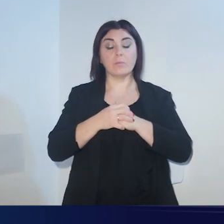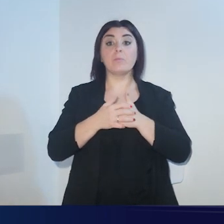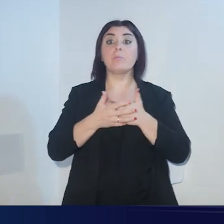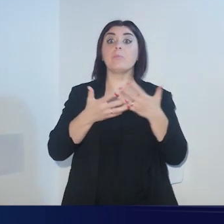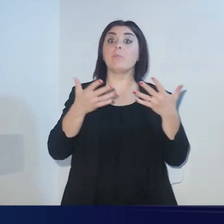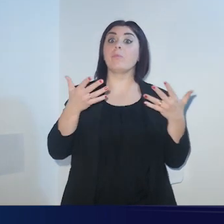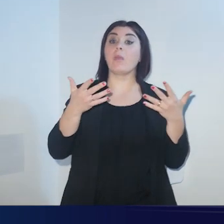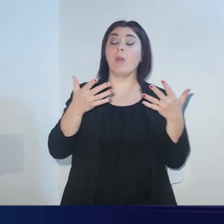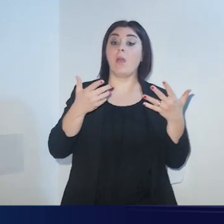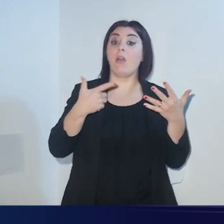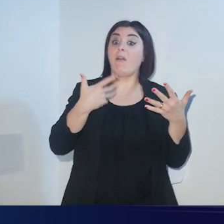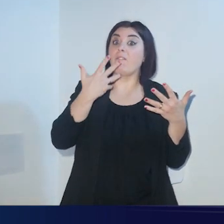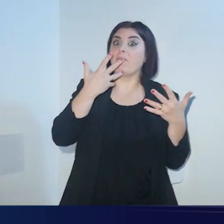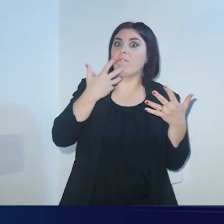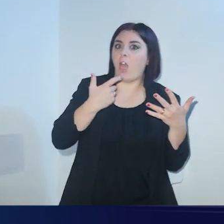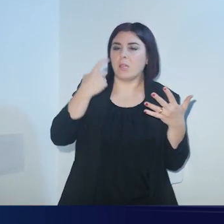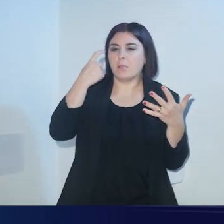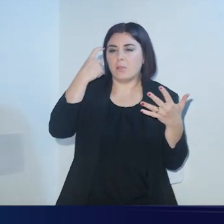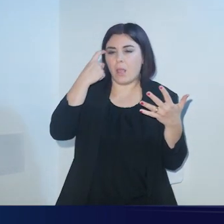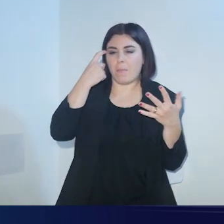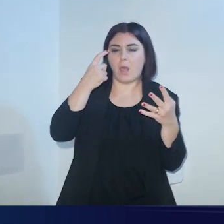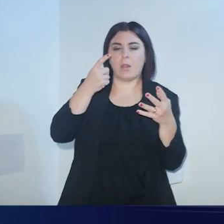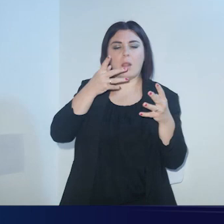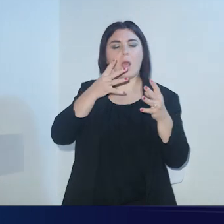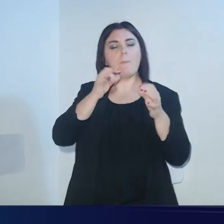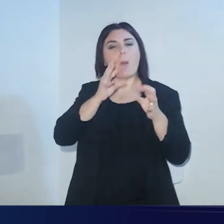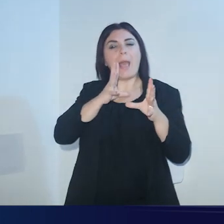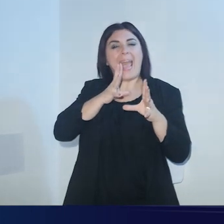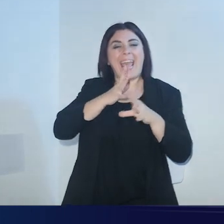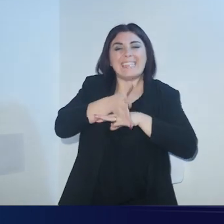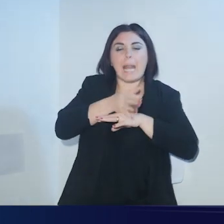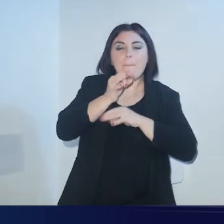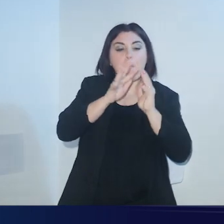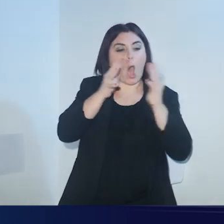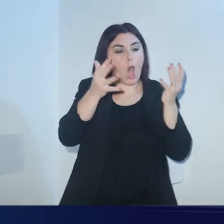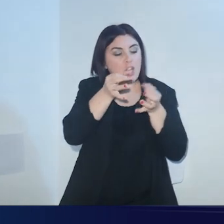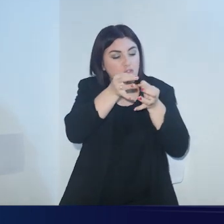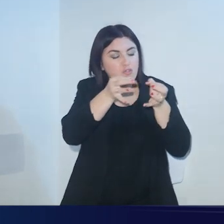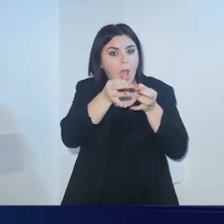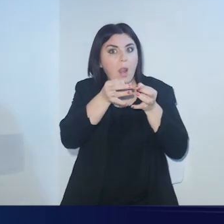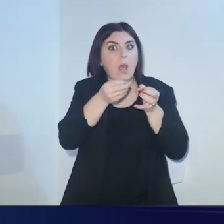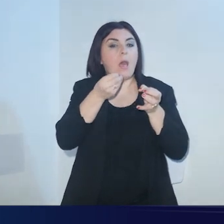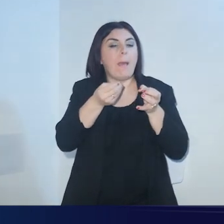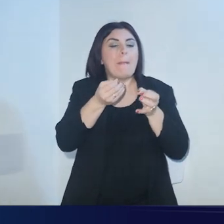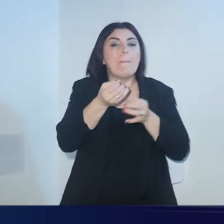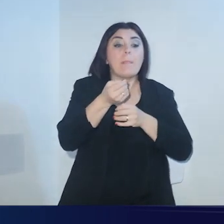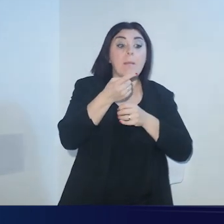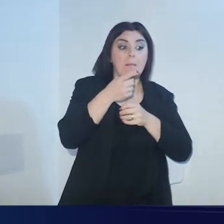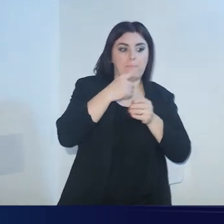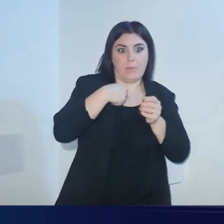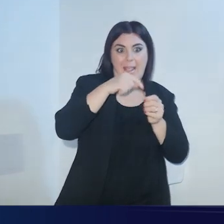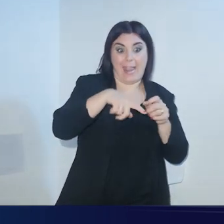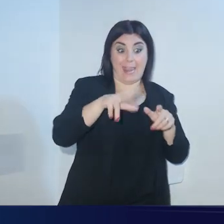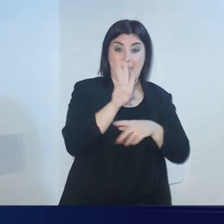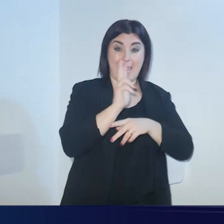Quindi per entrare nel mondo della cellula noi preleviamo piccole